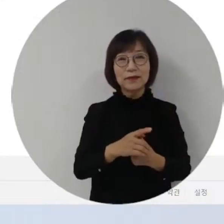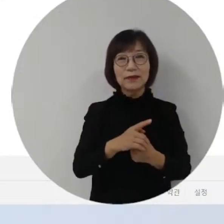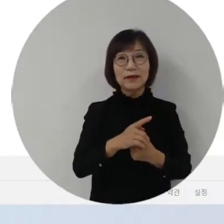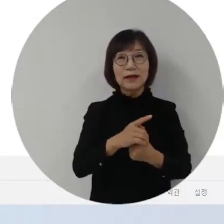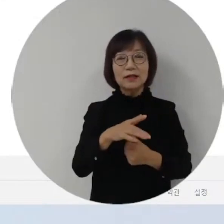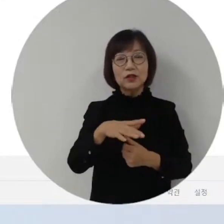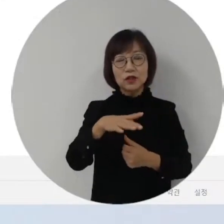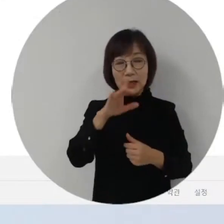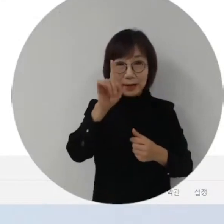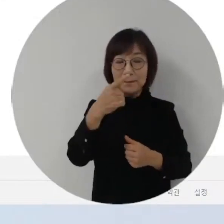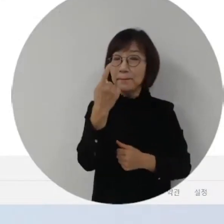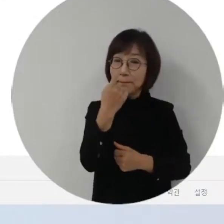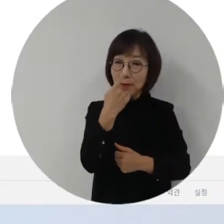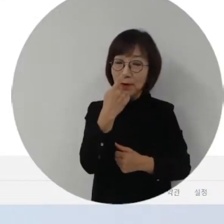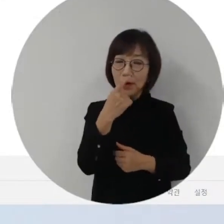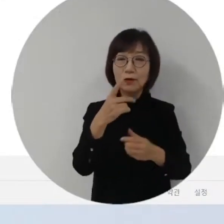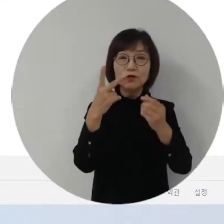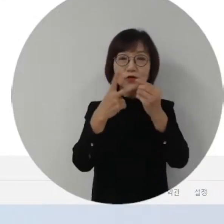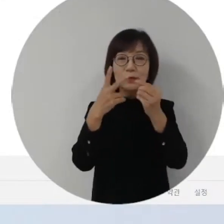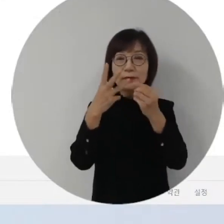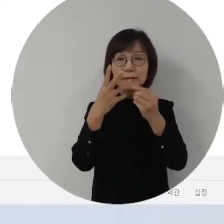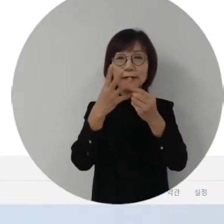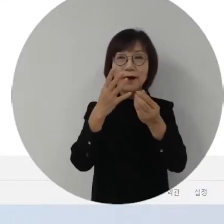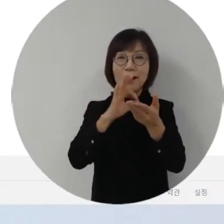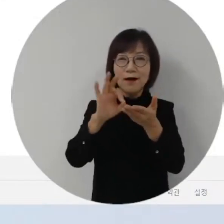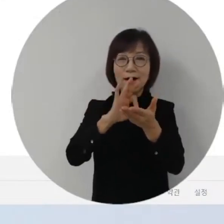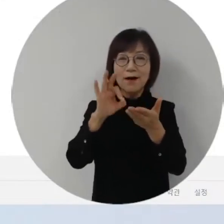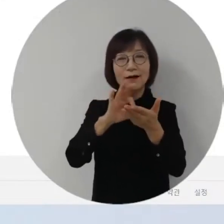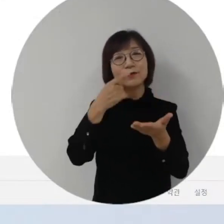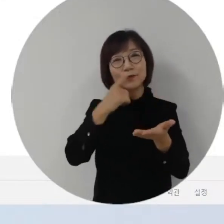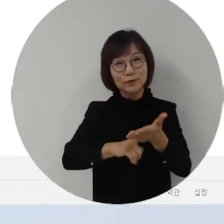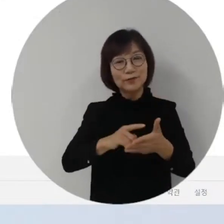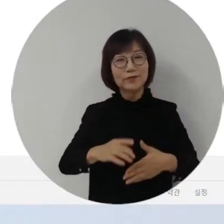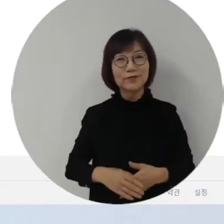됐나요? 그래서 한번 빨리 진행을 해보도록 할게요.